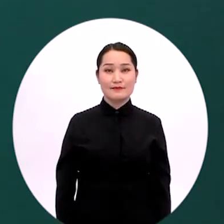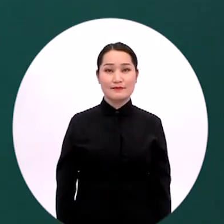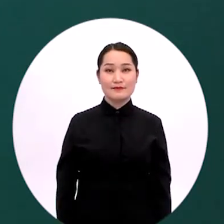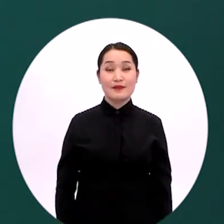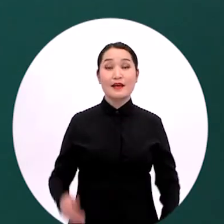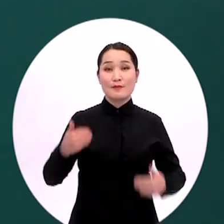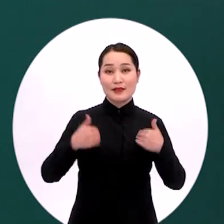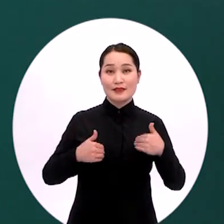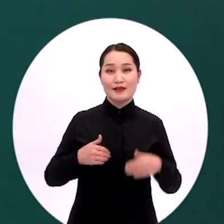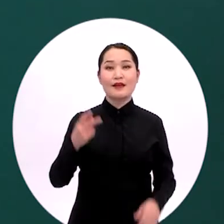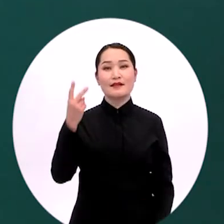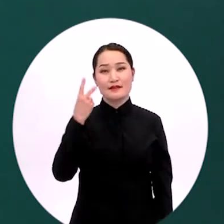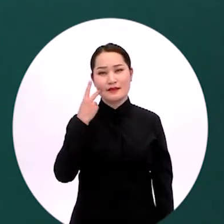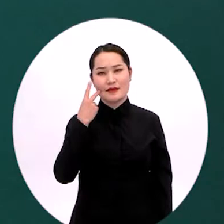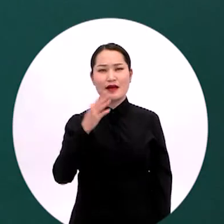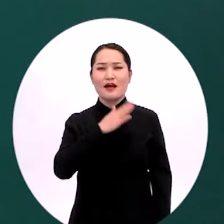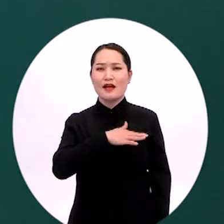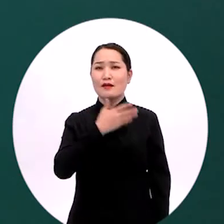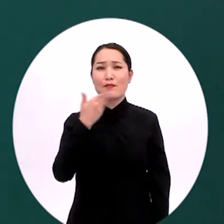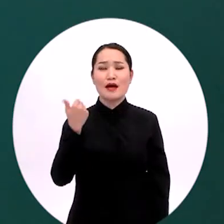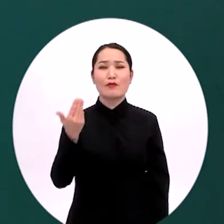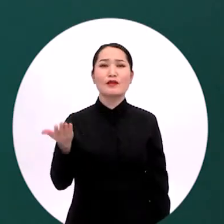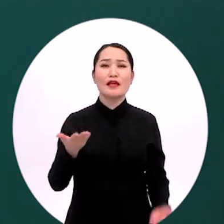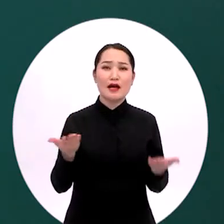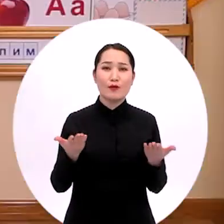Багшигаа хайрлахгүй байвал яах юм бол?